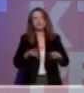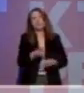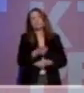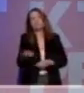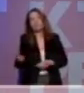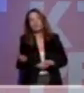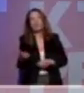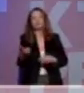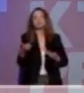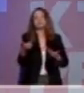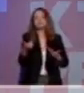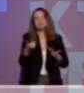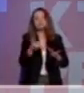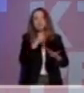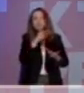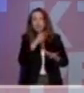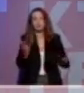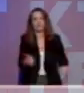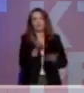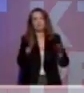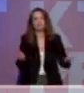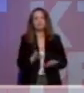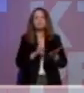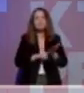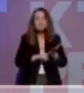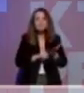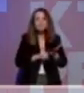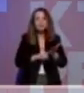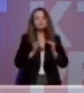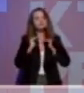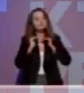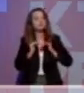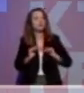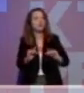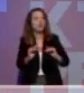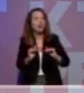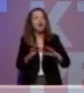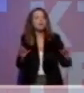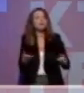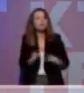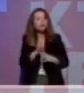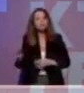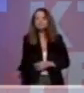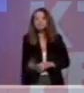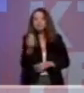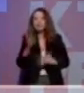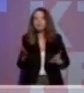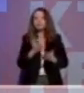ούτε να περιορίζεται σε δραστηριότητες που μπορεί να είναι εξαιρετικά ευάλωτες σε παγκόσμιους ηφαισιακούς